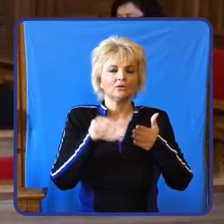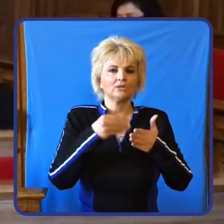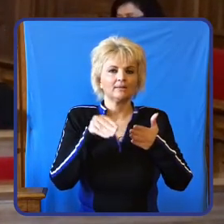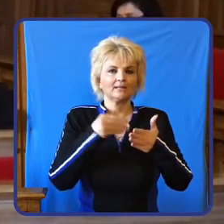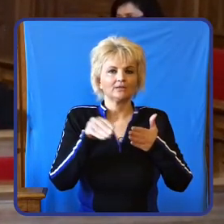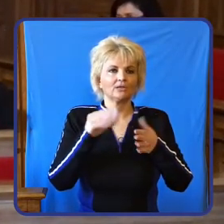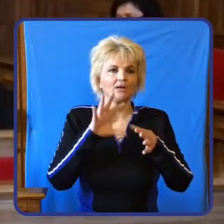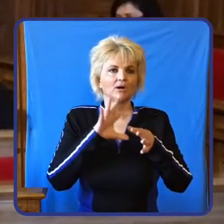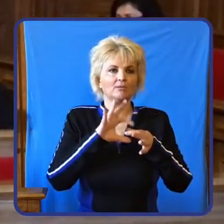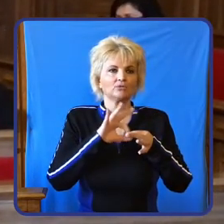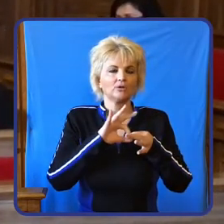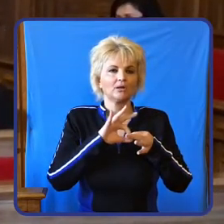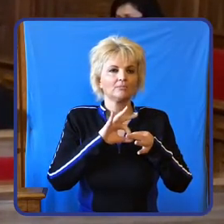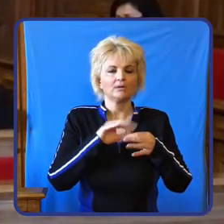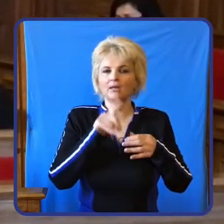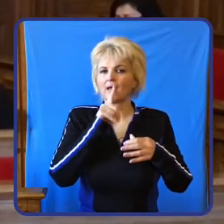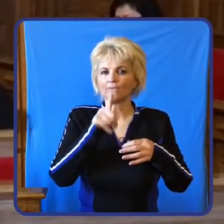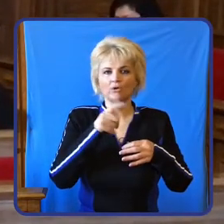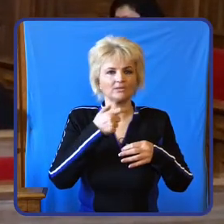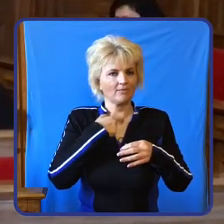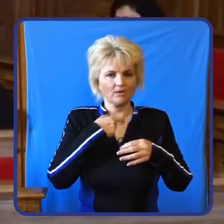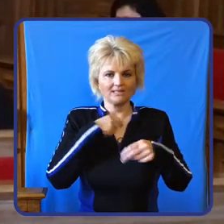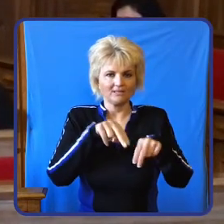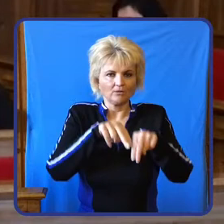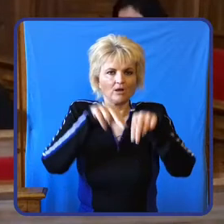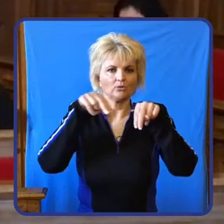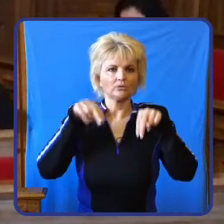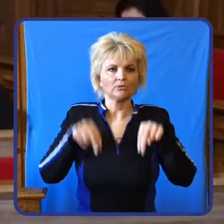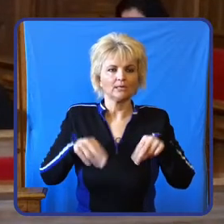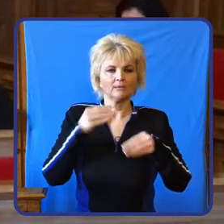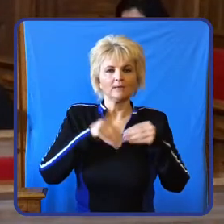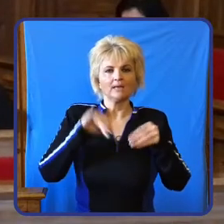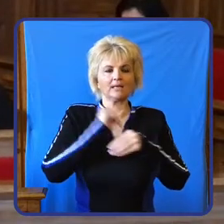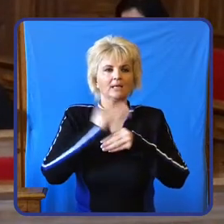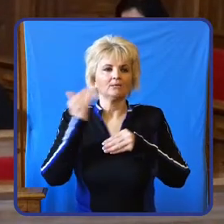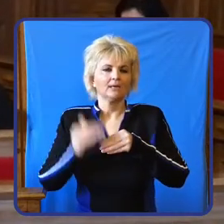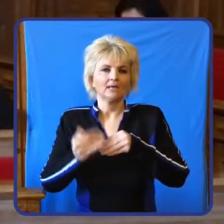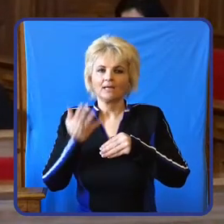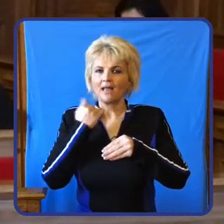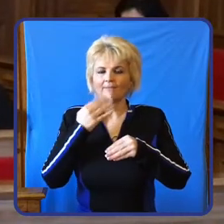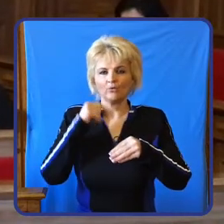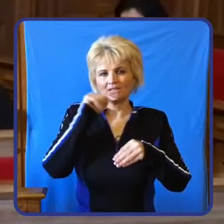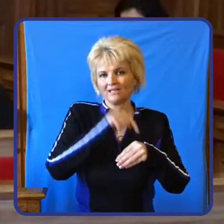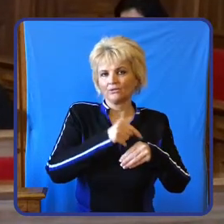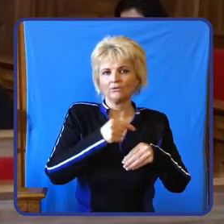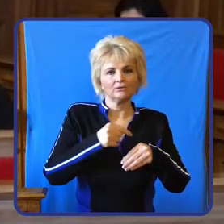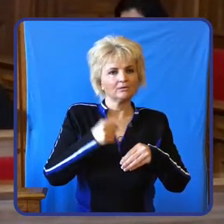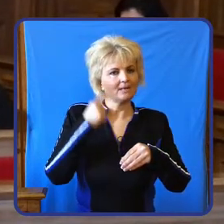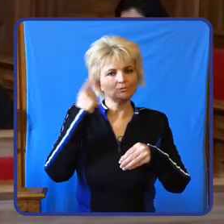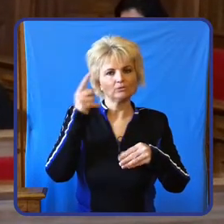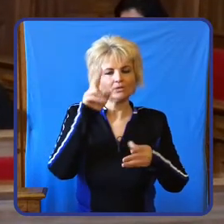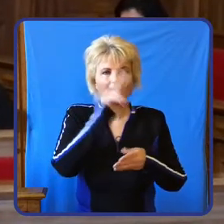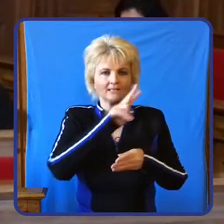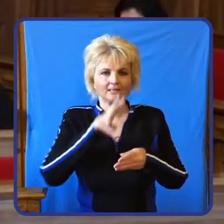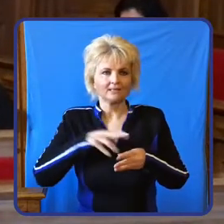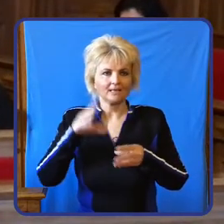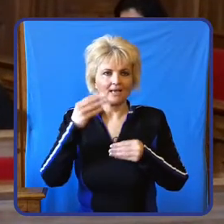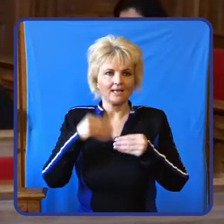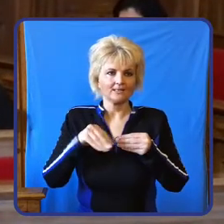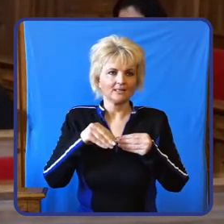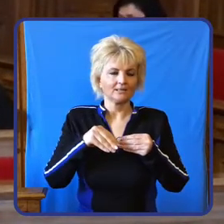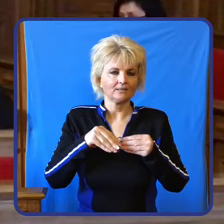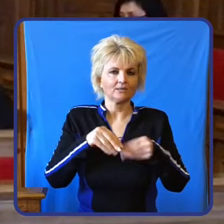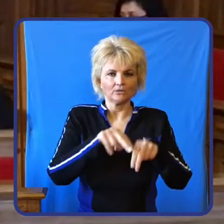tekintetében tartózkodni fog a szavazástól, mert hétvégén nem volt itthon, nem volt ideje áttekinteni, ezért azt mondja,